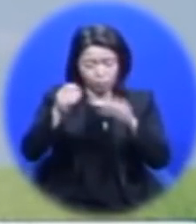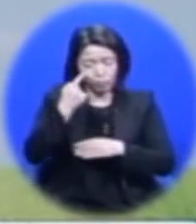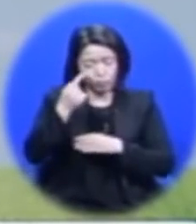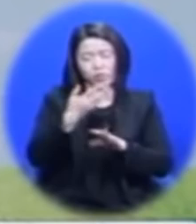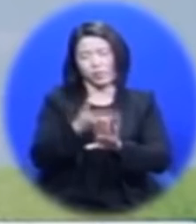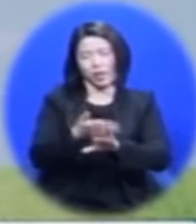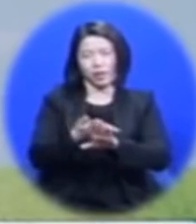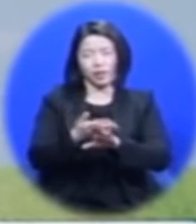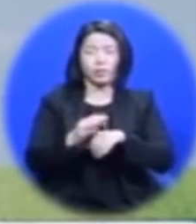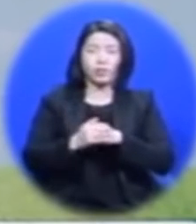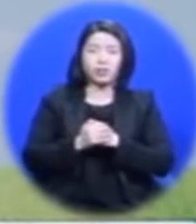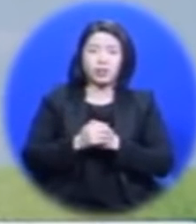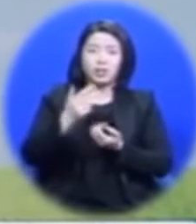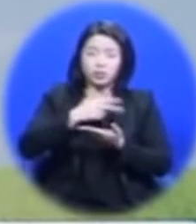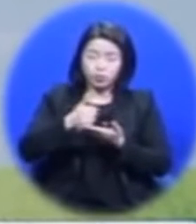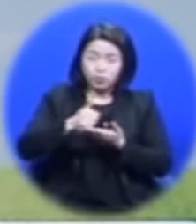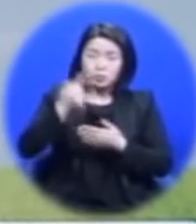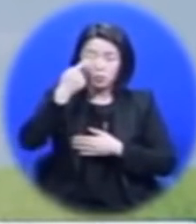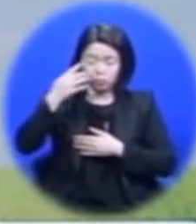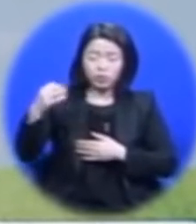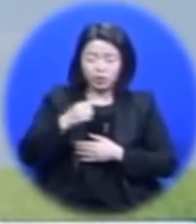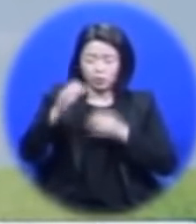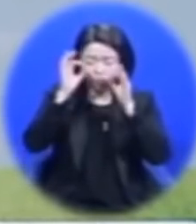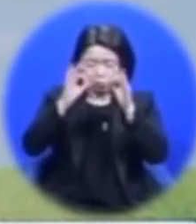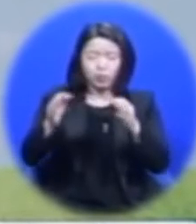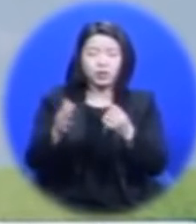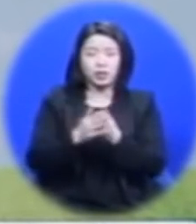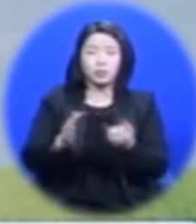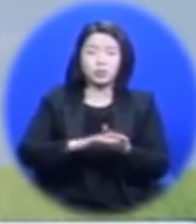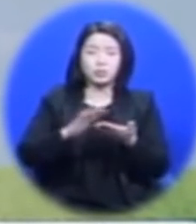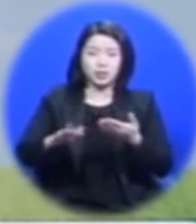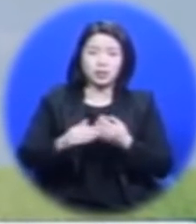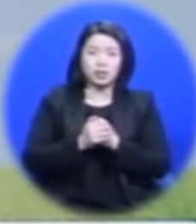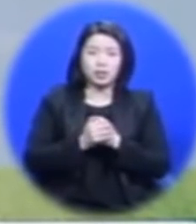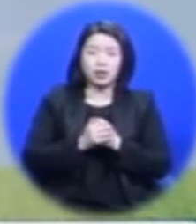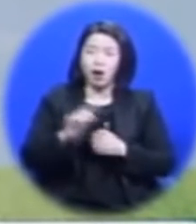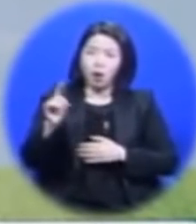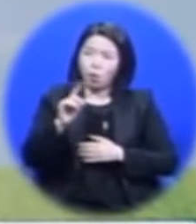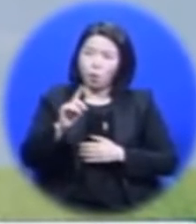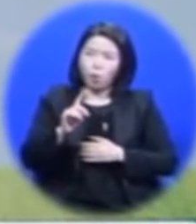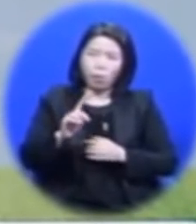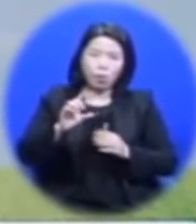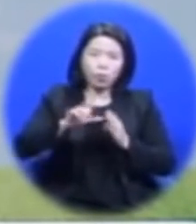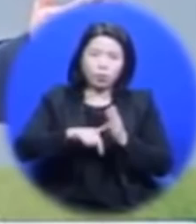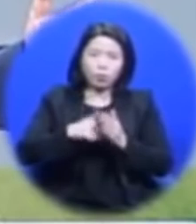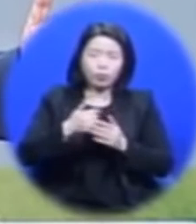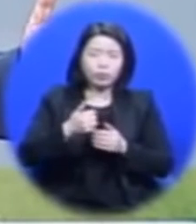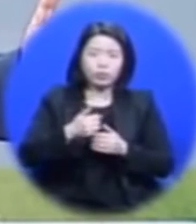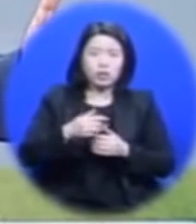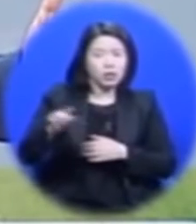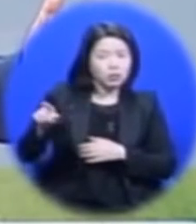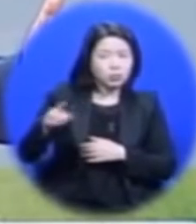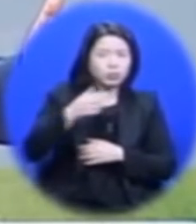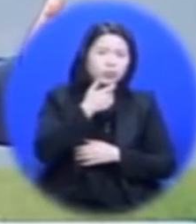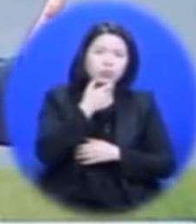달라져요. 주님의 눈으로 보니까. 근데 어느덧 우리도 싫어요.